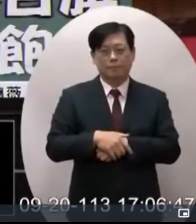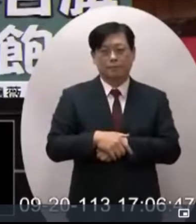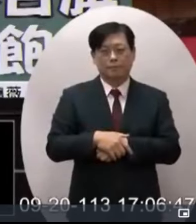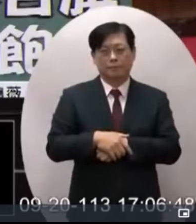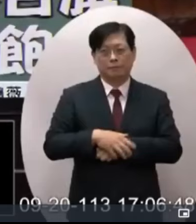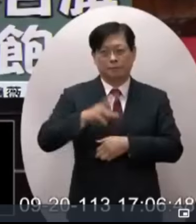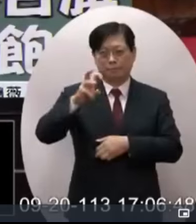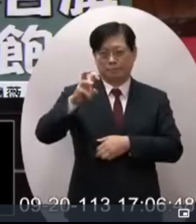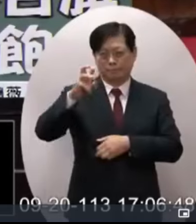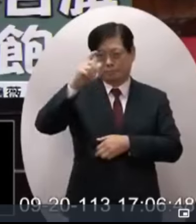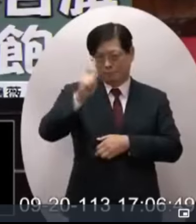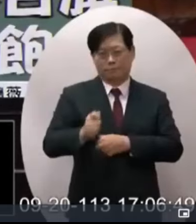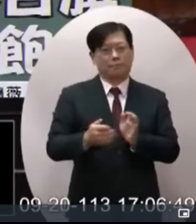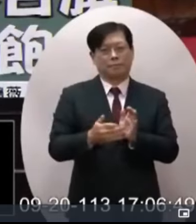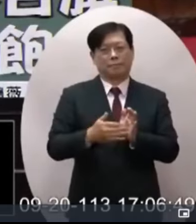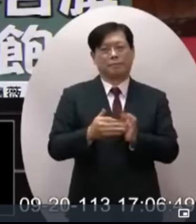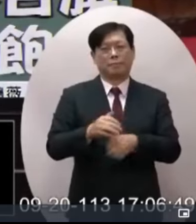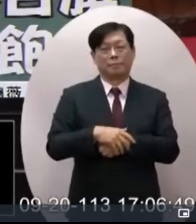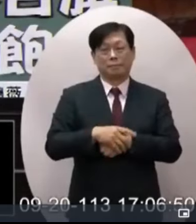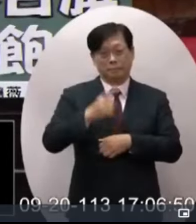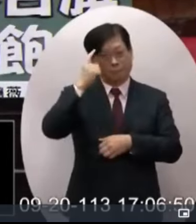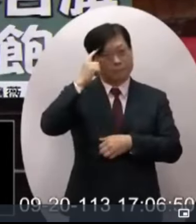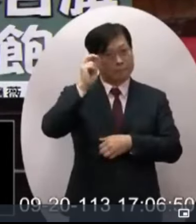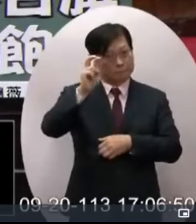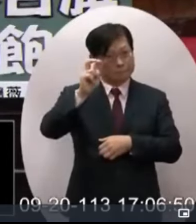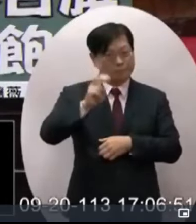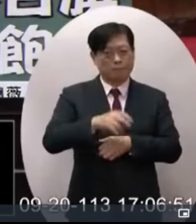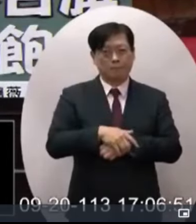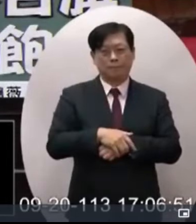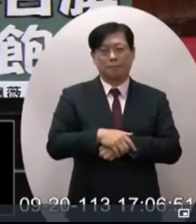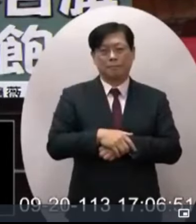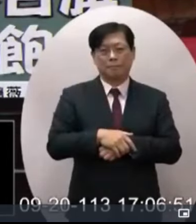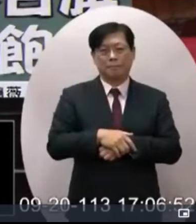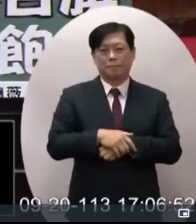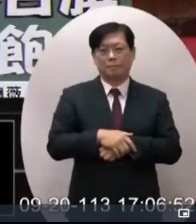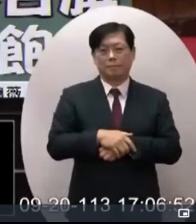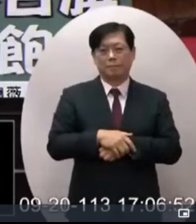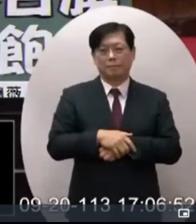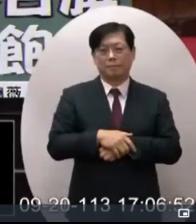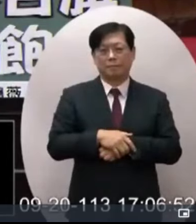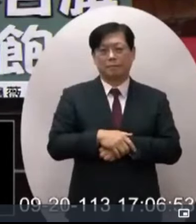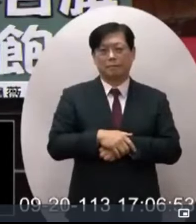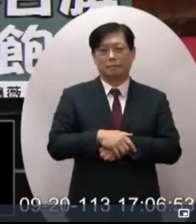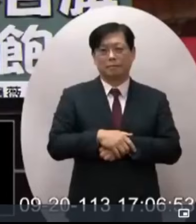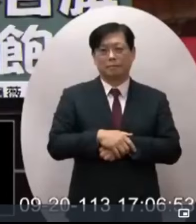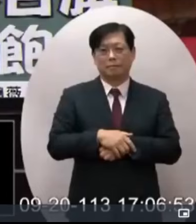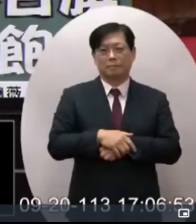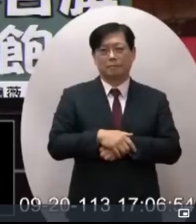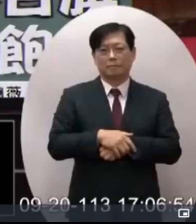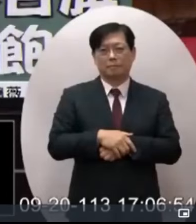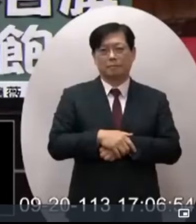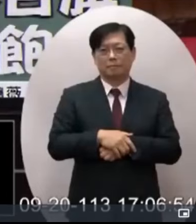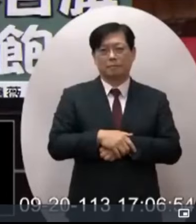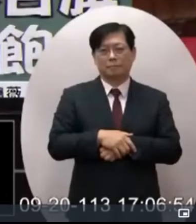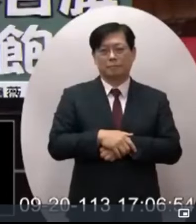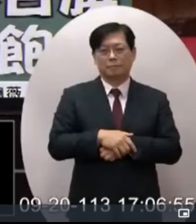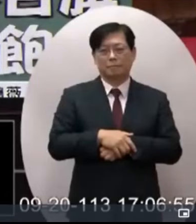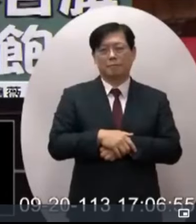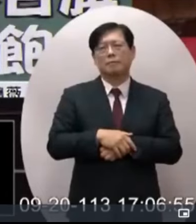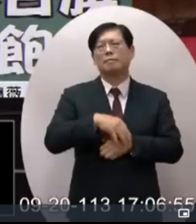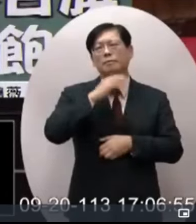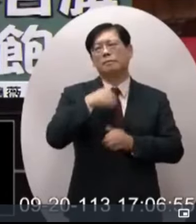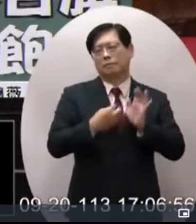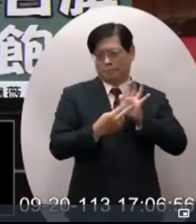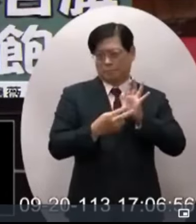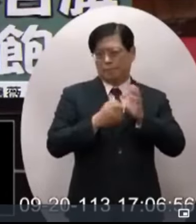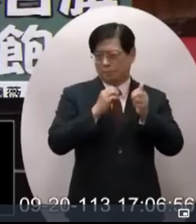达到80亿元，短短20天。 报告委员， 好，所以 方法不一样。 你让我